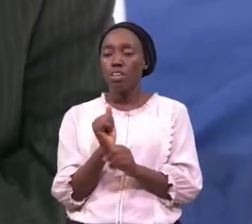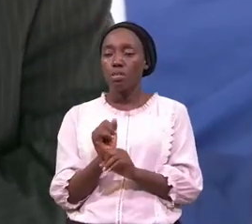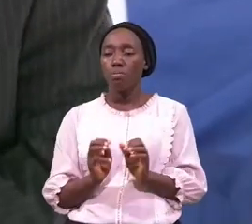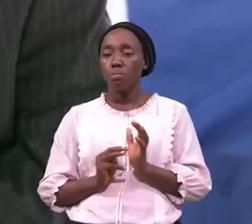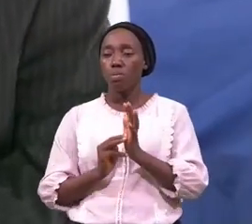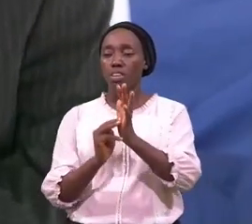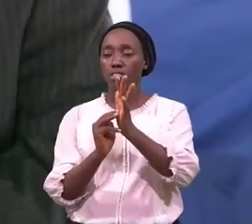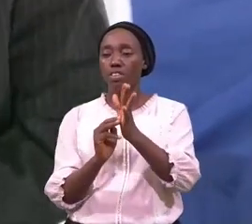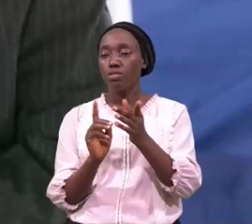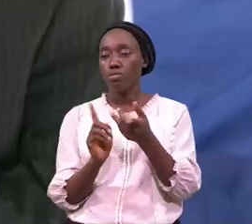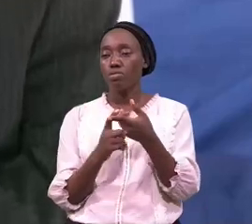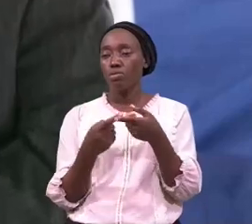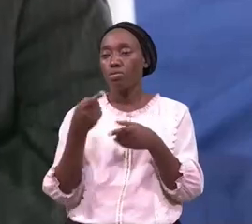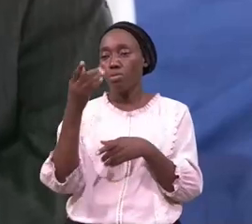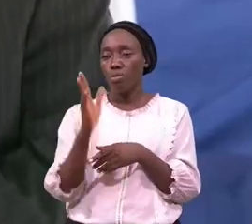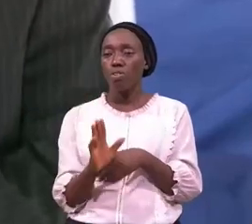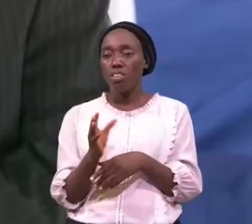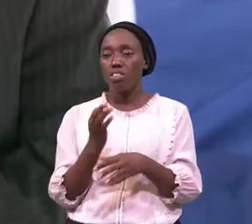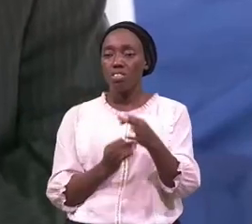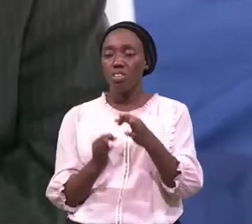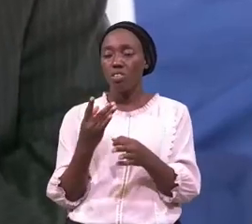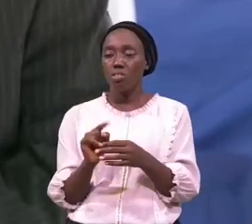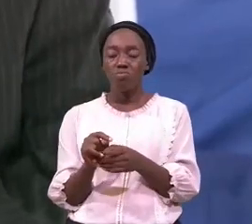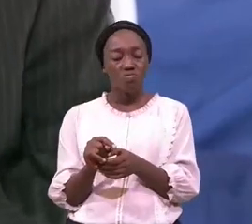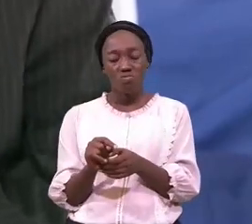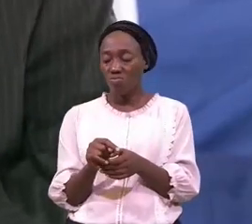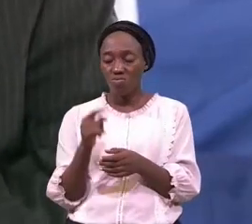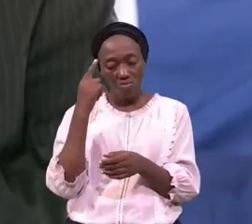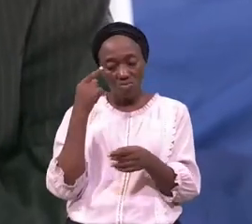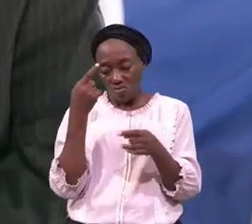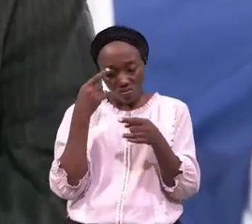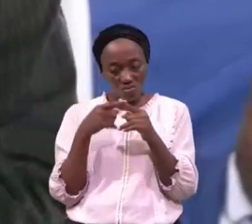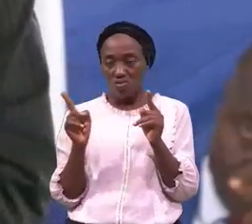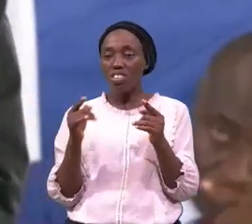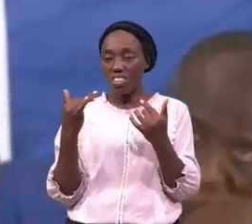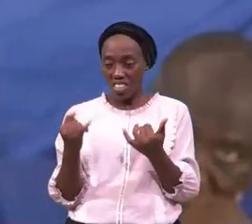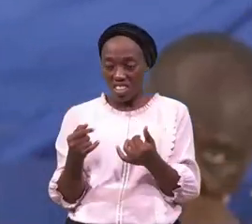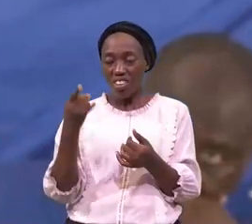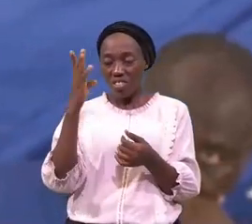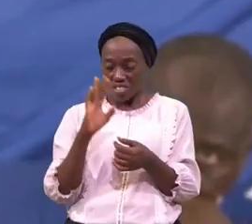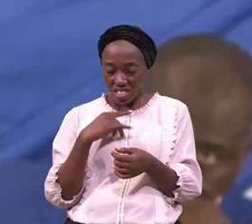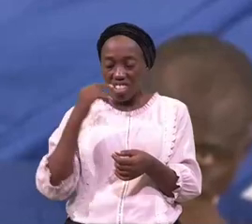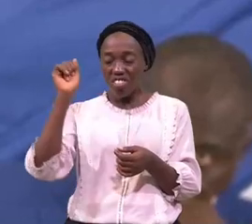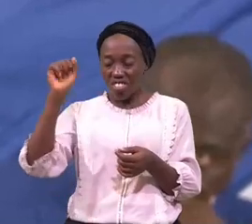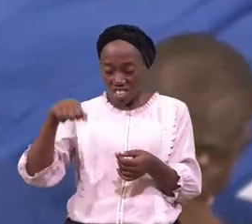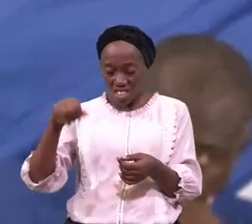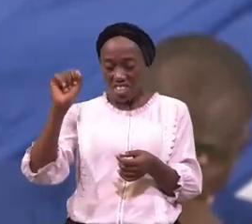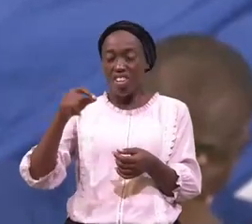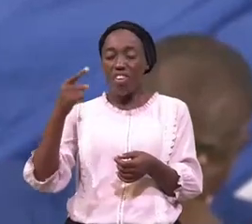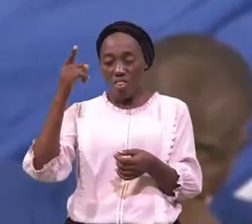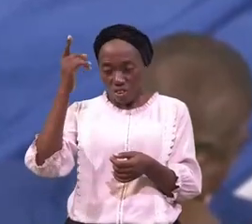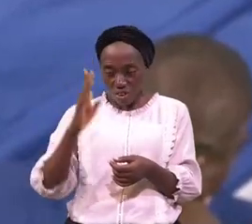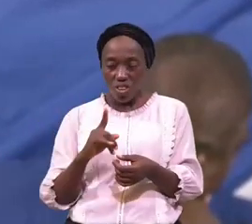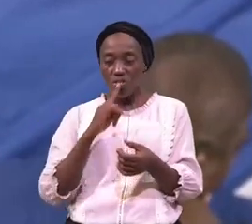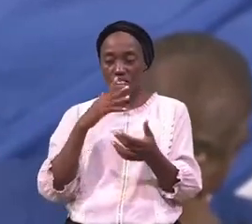connaîtra. Au lieu que Dieu secoue la tête, il sera d'accord avec toi. Il dit ça, c'est